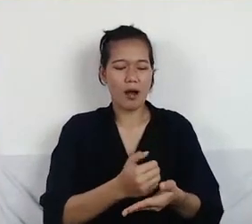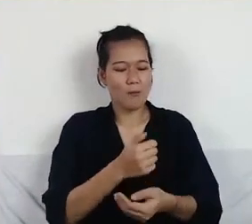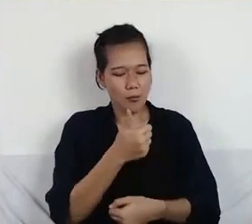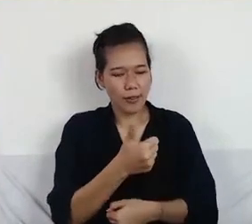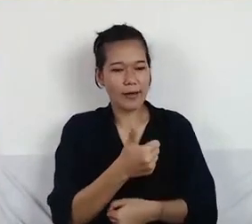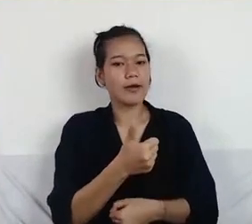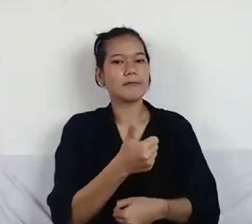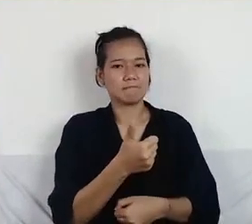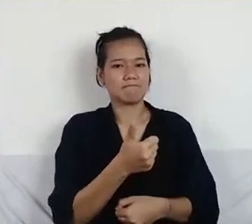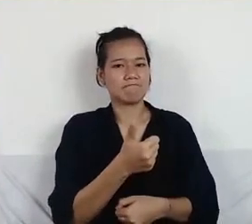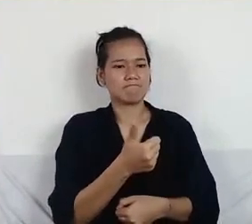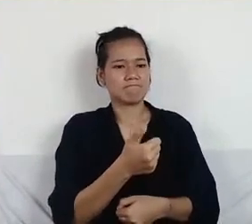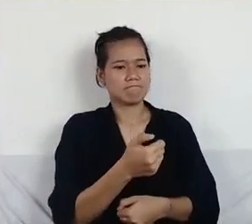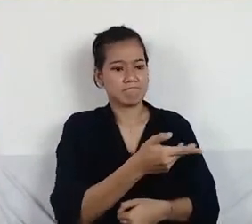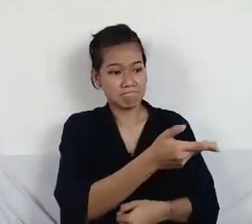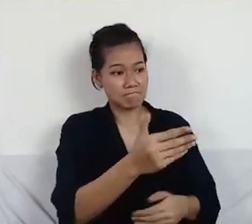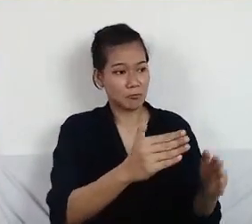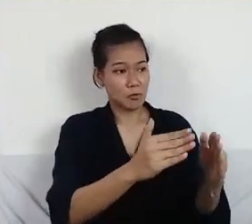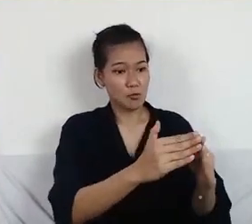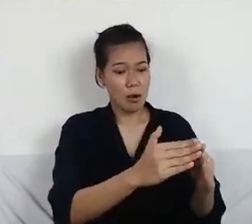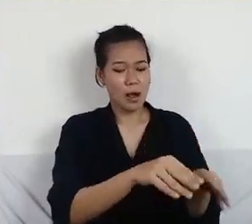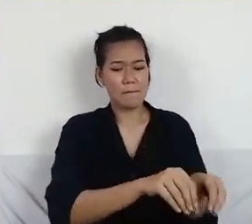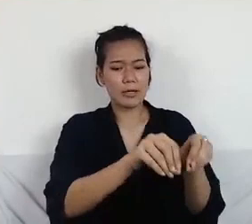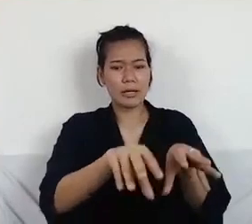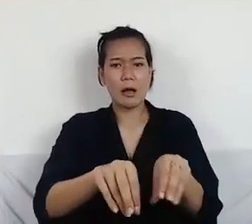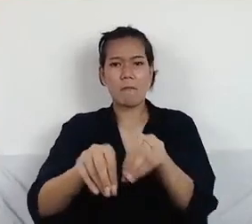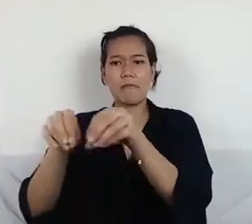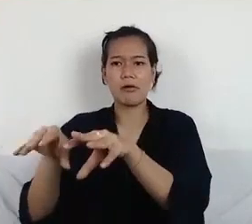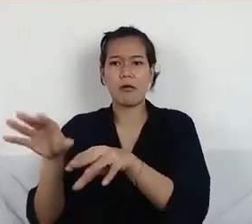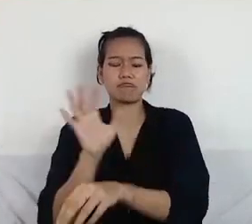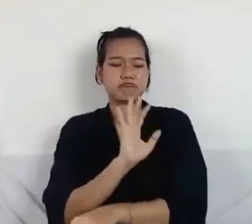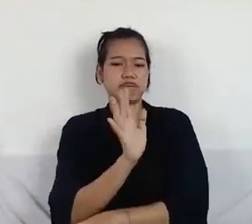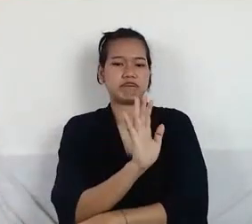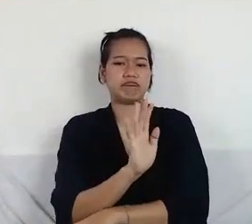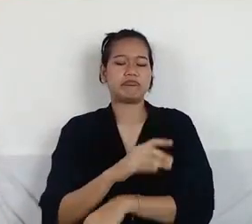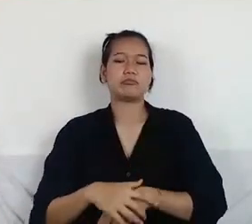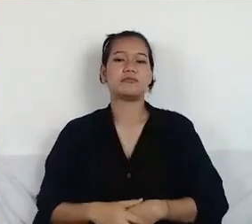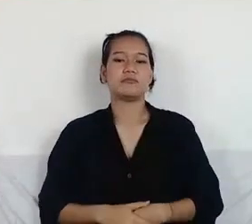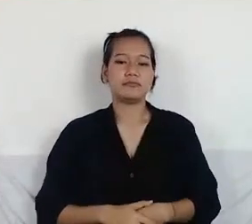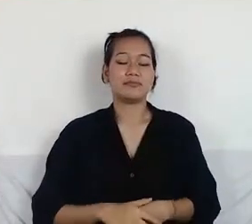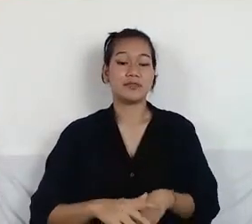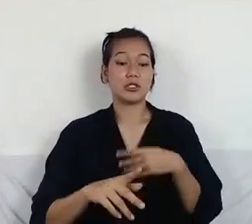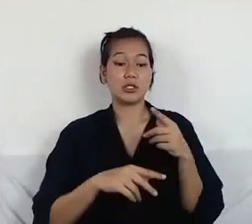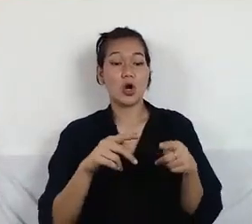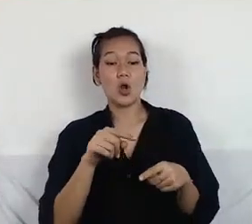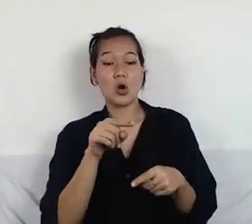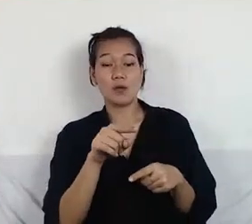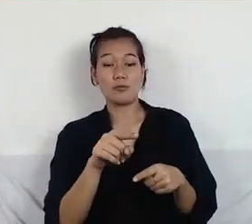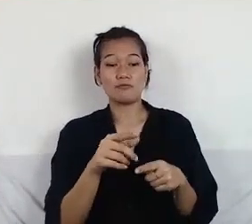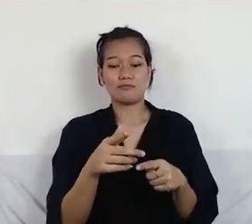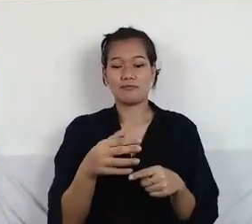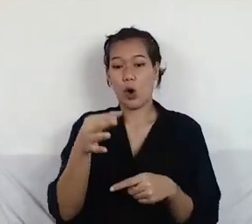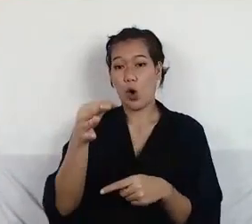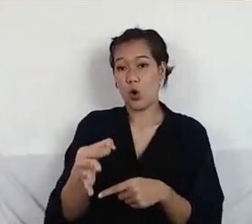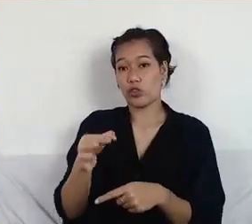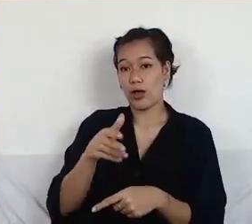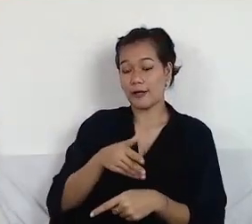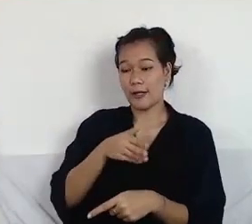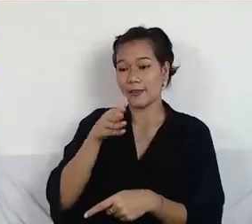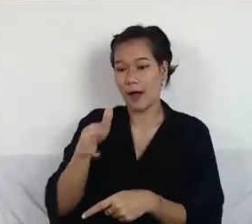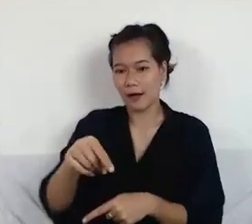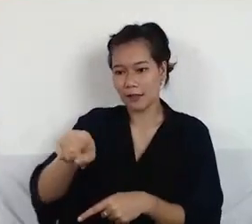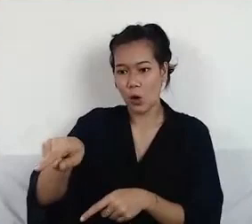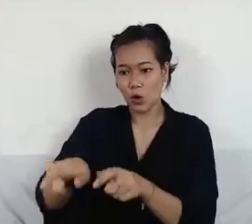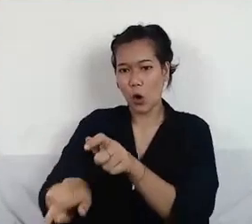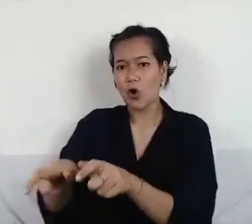Janganlah berpindah-pindah rumah. Dan jikalau kamu masuk ke dalam sebuah kota dan kamu diterima